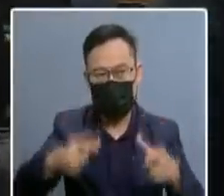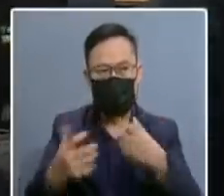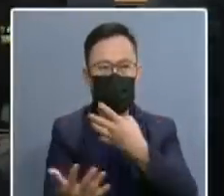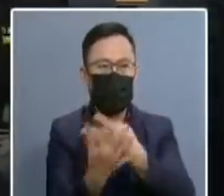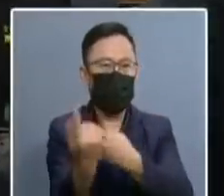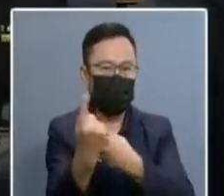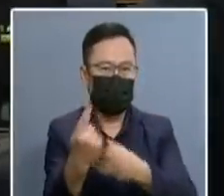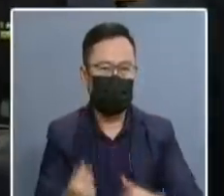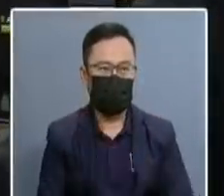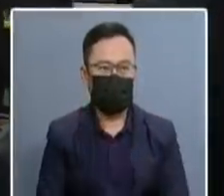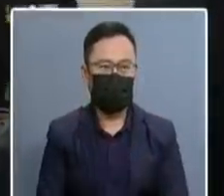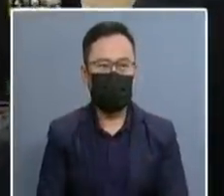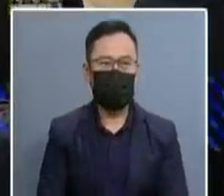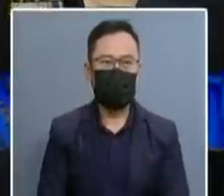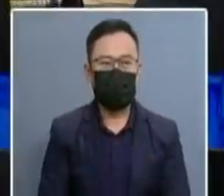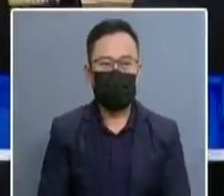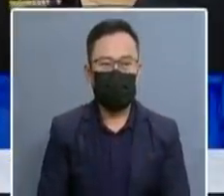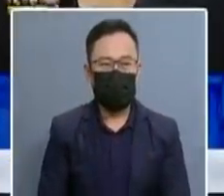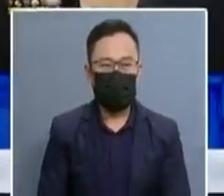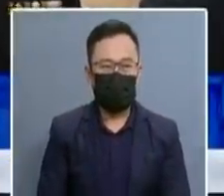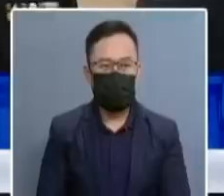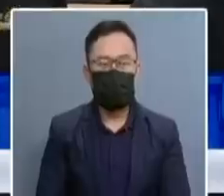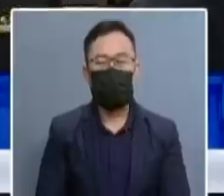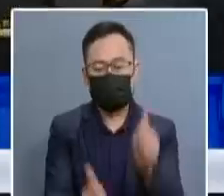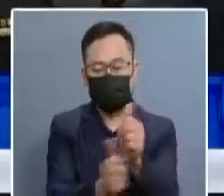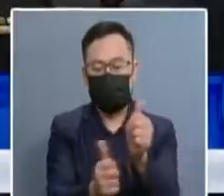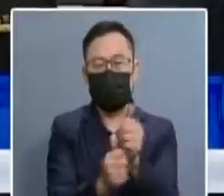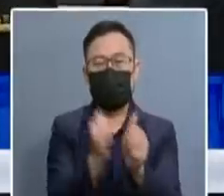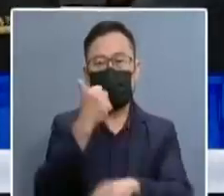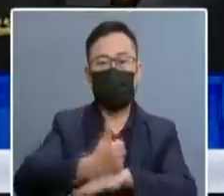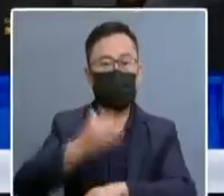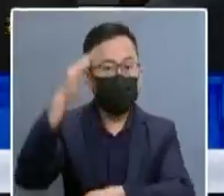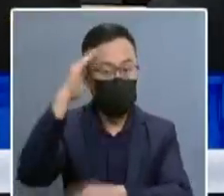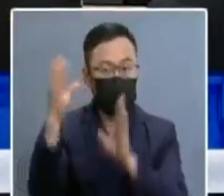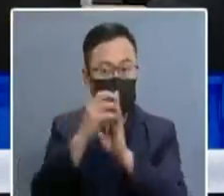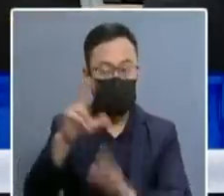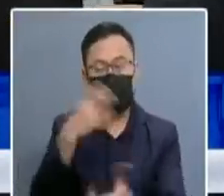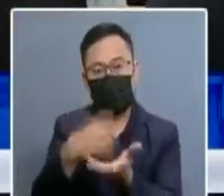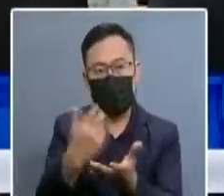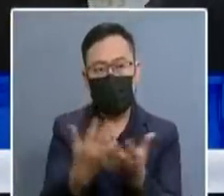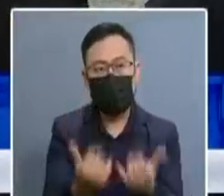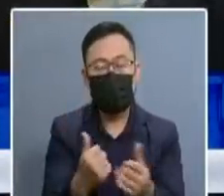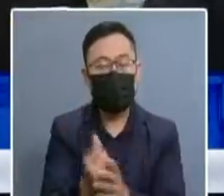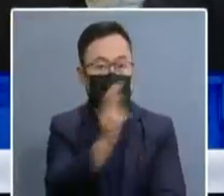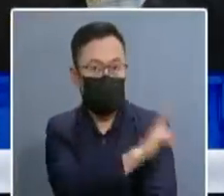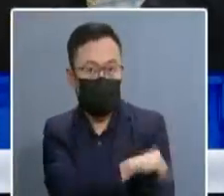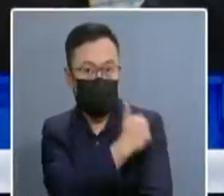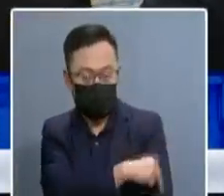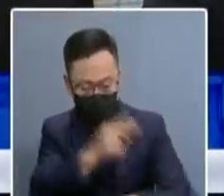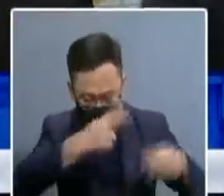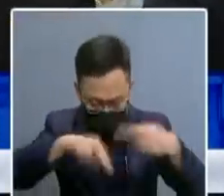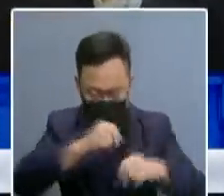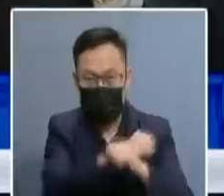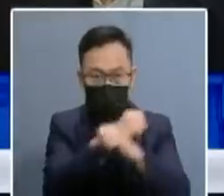แต่ว่าอยู่ในแดนที่เจ้าหน้าที่คุณหมอควบคุมอยู่นะครับ นั่นหมายความว่าเลวร้ายสุดคือติด